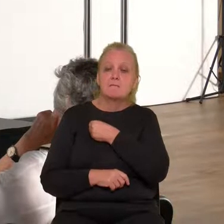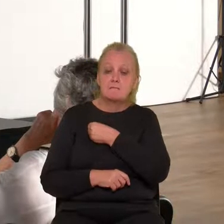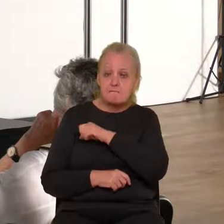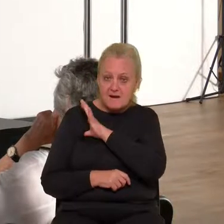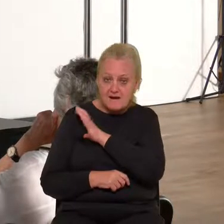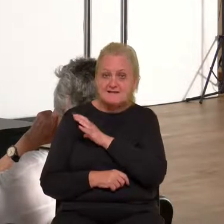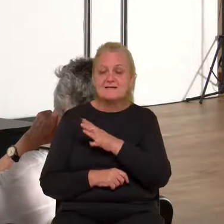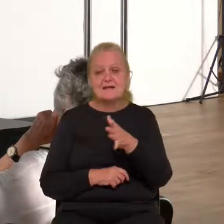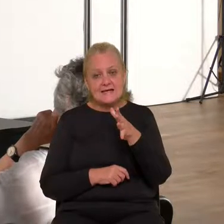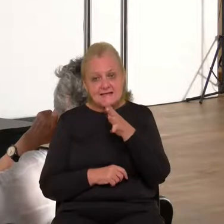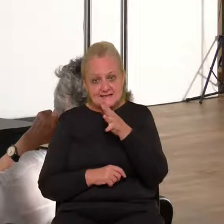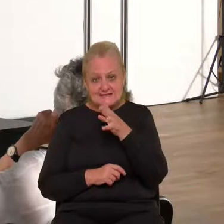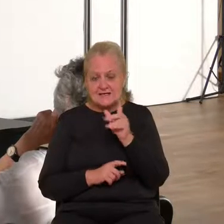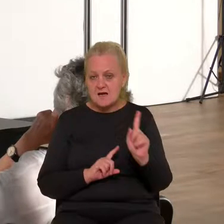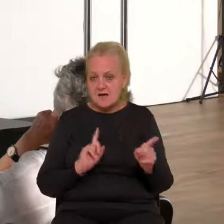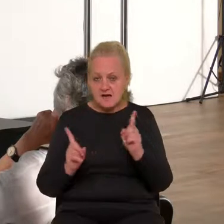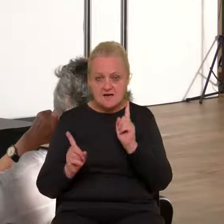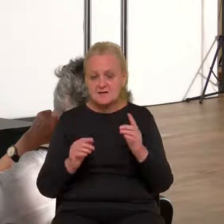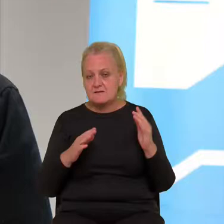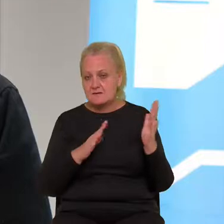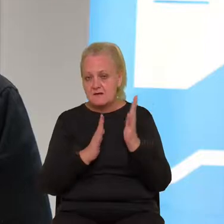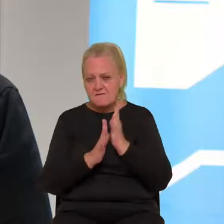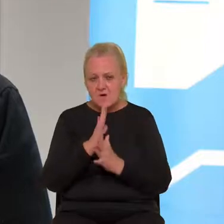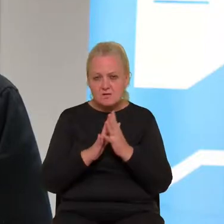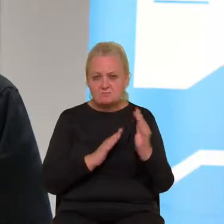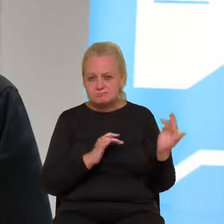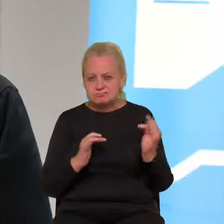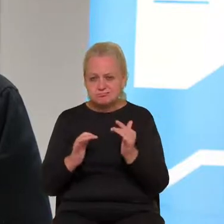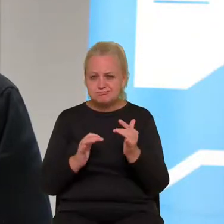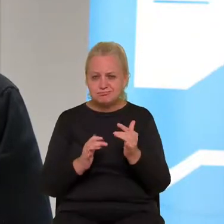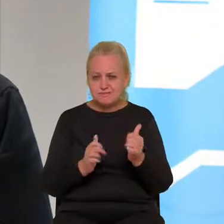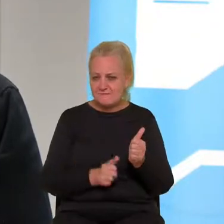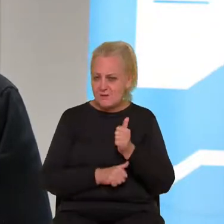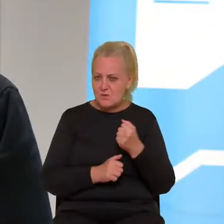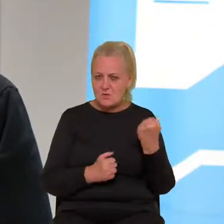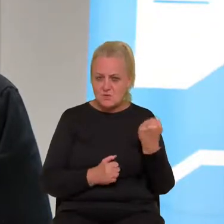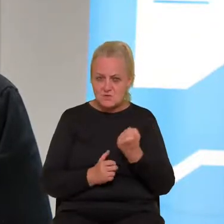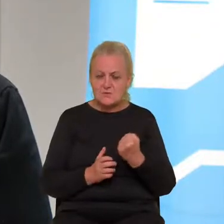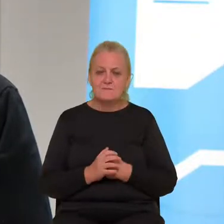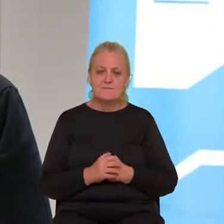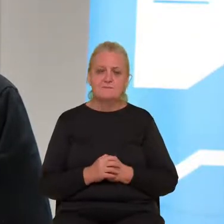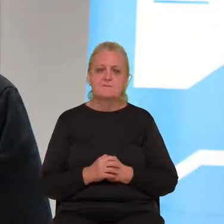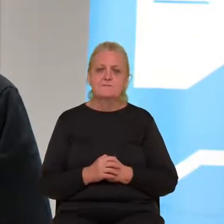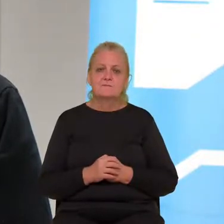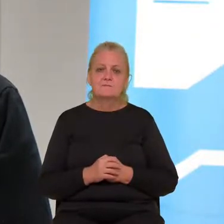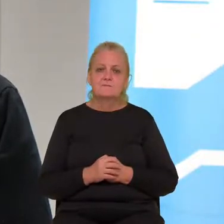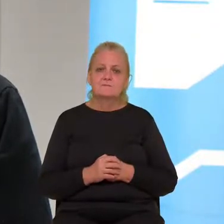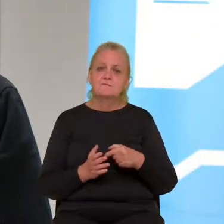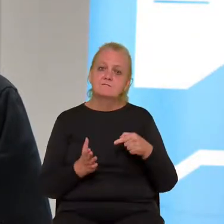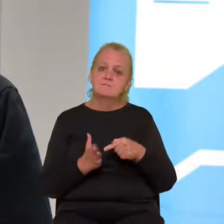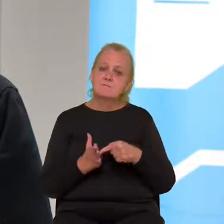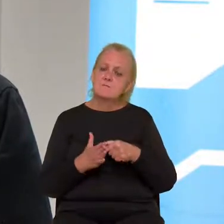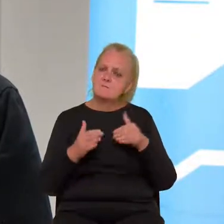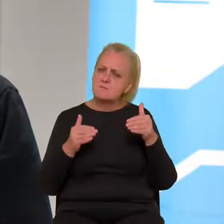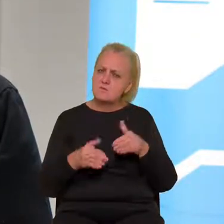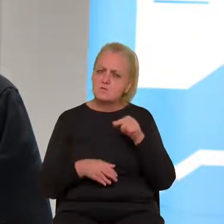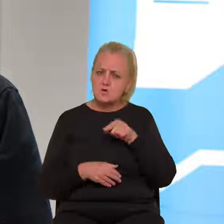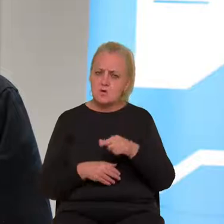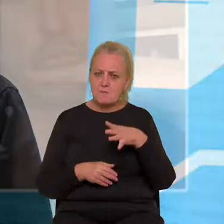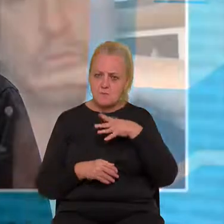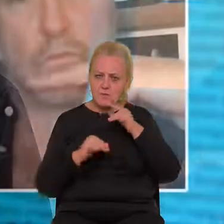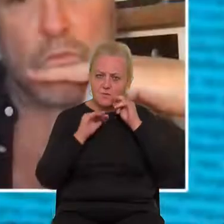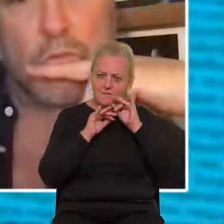a Izraelem, w napięciu, konflikcie militarnym, nie rzutowało jakoś